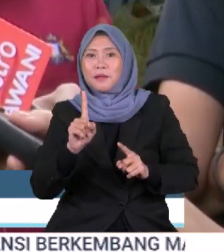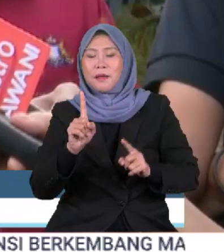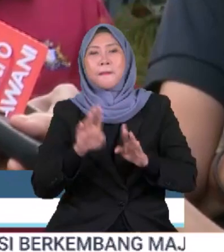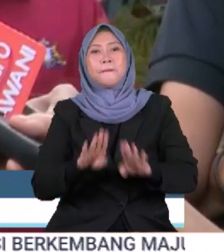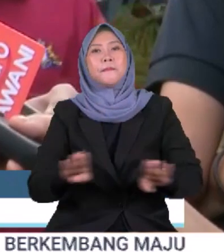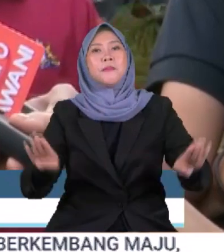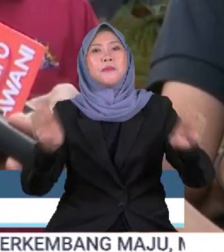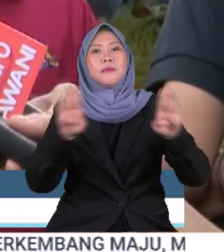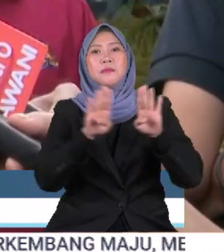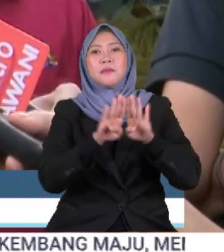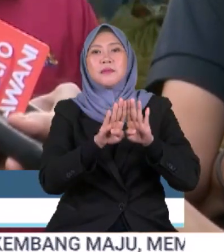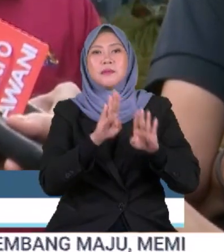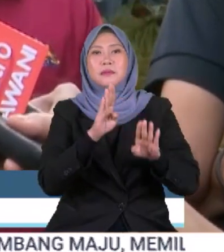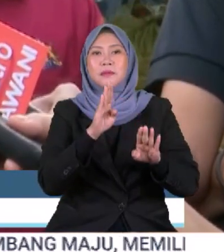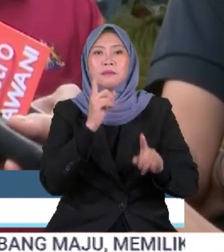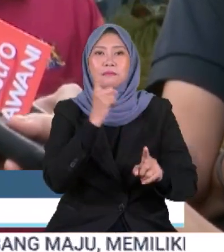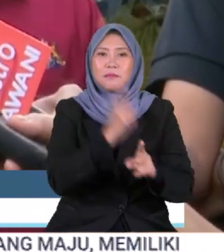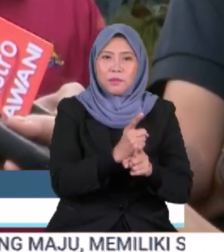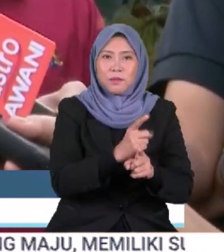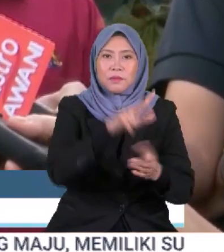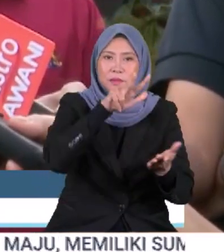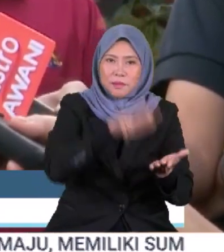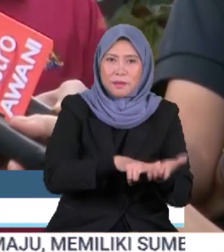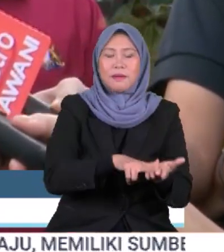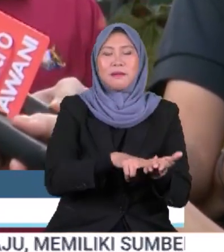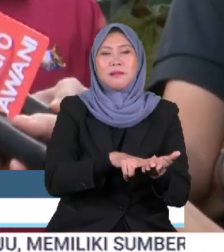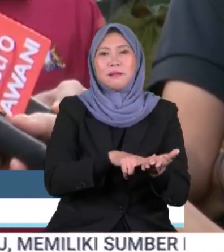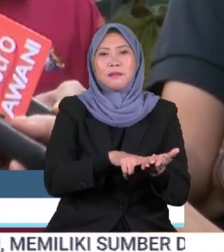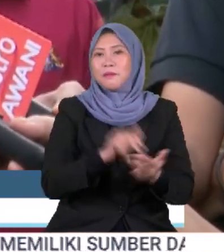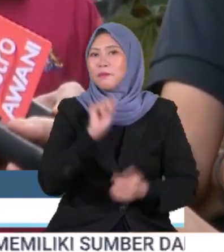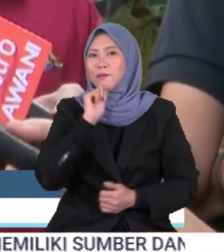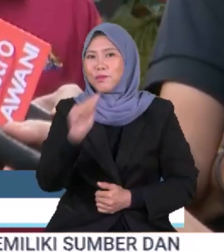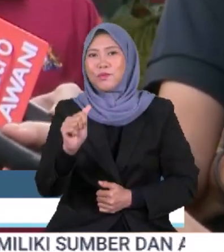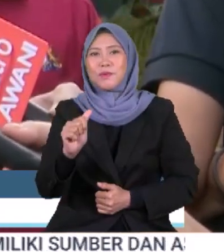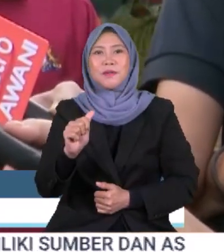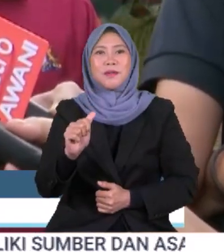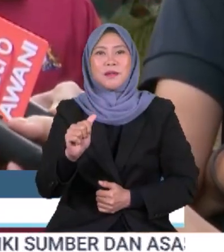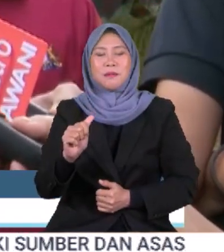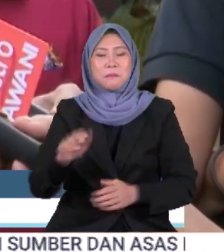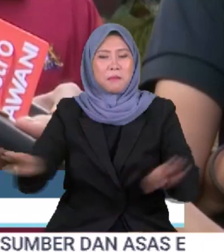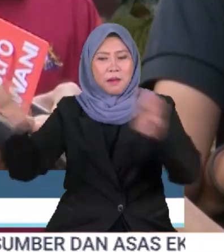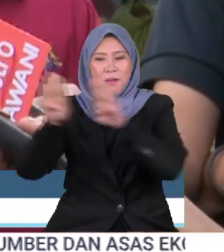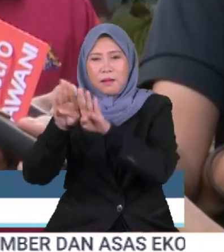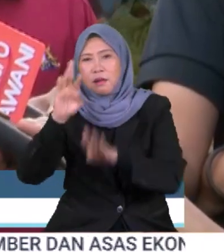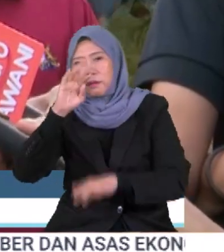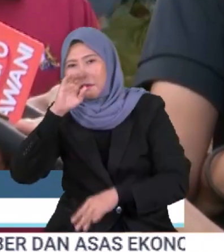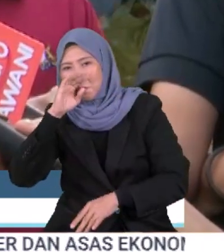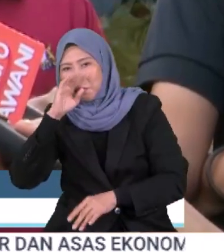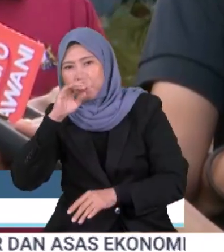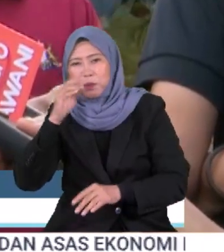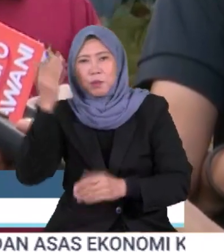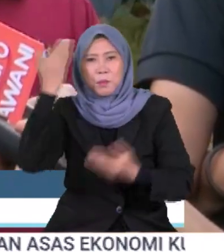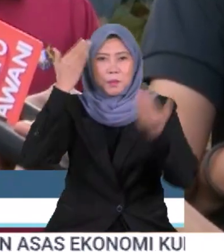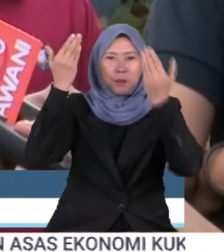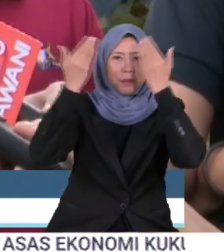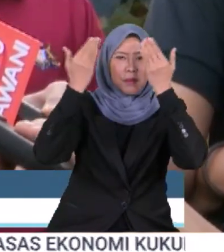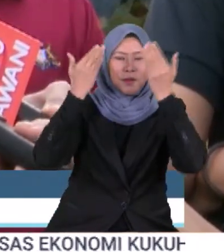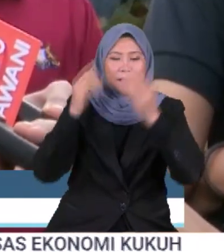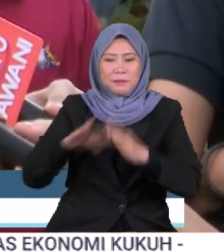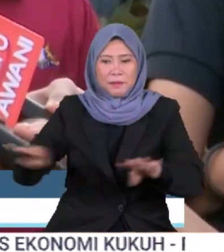sumber yang sahkan, kita boleh sahkan, dan bukanlah khabar angin ataupun cerita-cerita